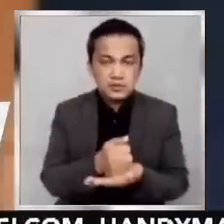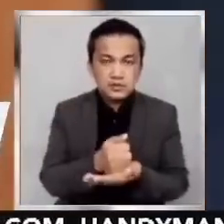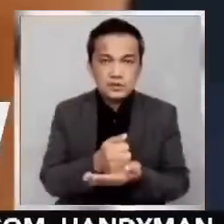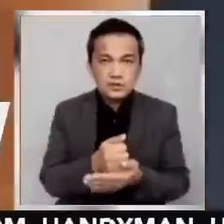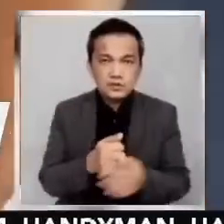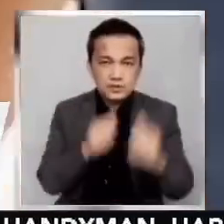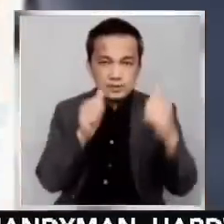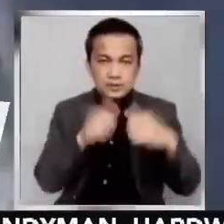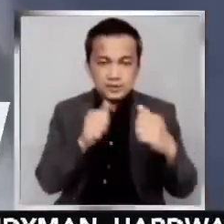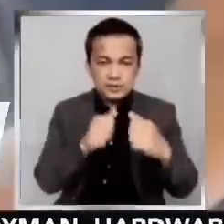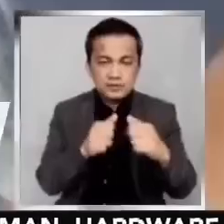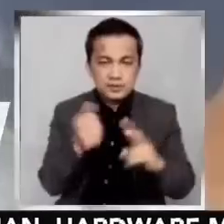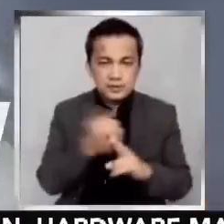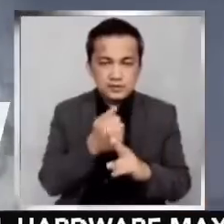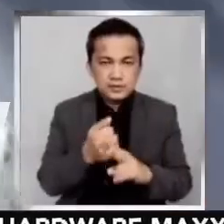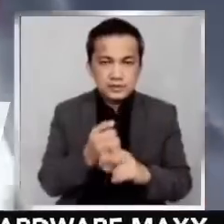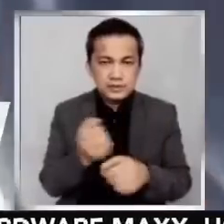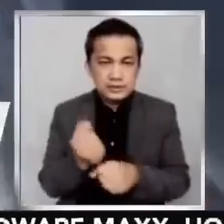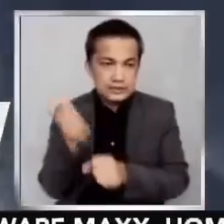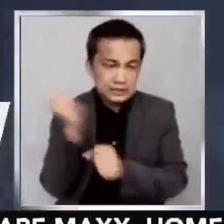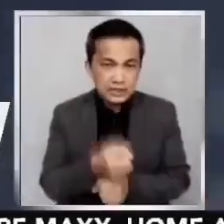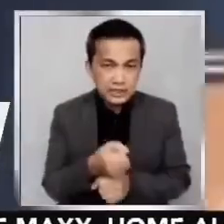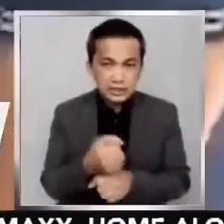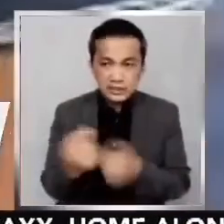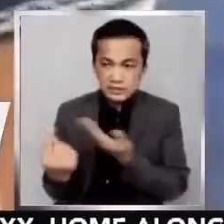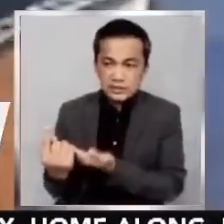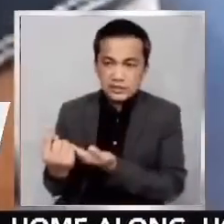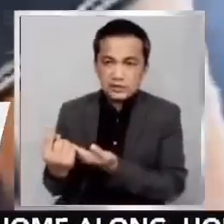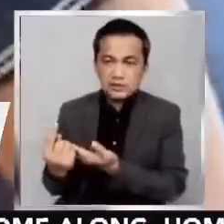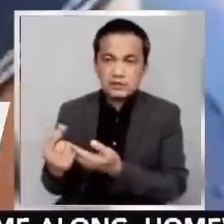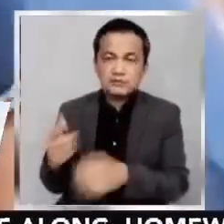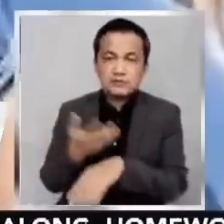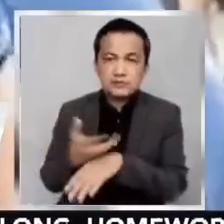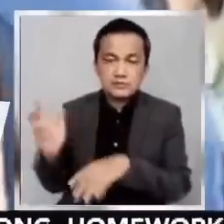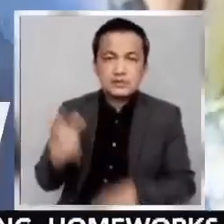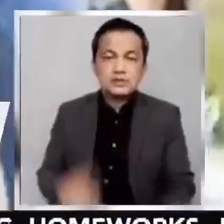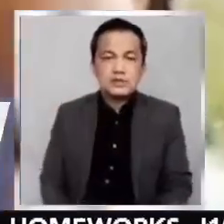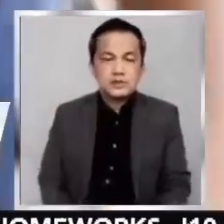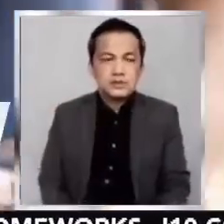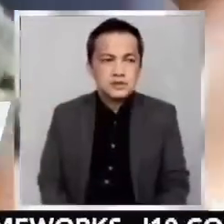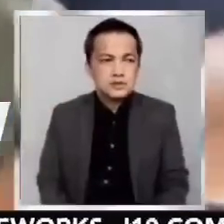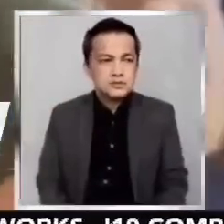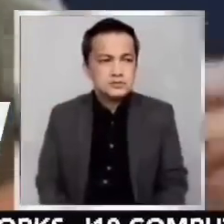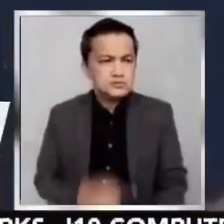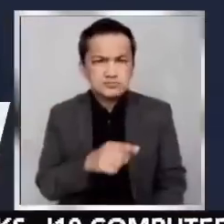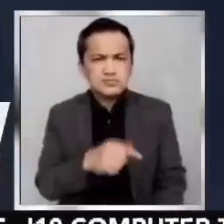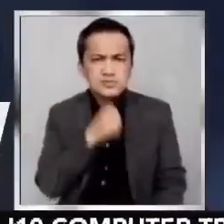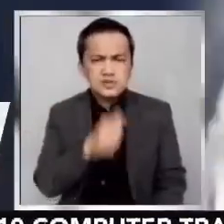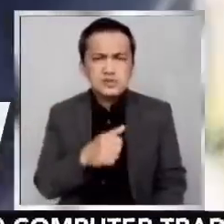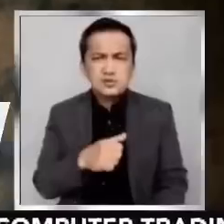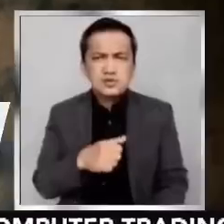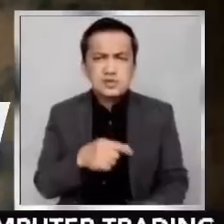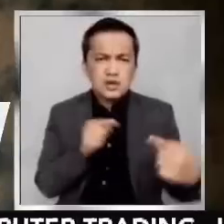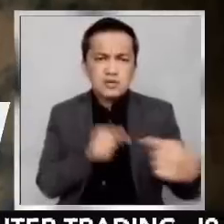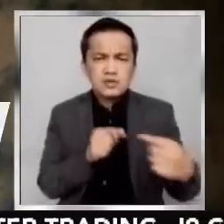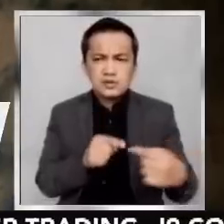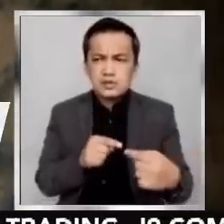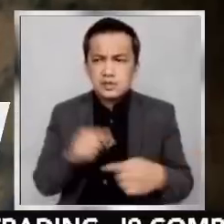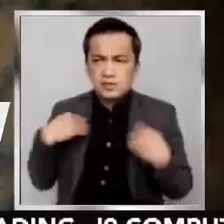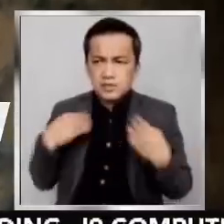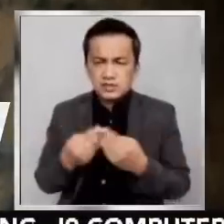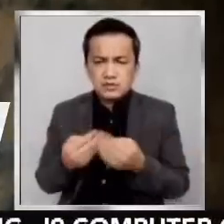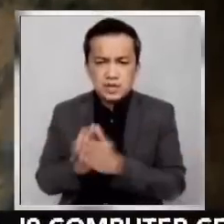biktimang kanyang tinaga at siya ngayon ang nilaglag. Hindi ko naman po talaga kaawayan, humingi lang tulong sa akin yung kabarkada ko.